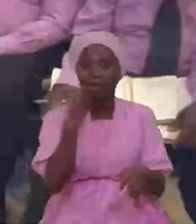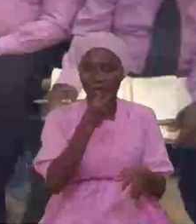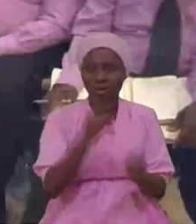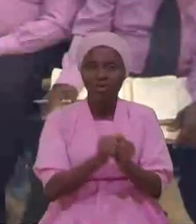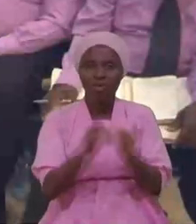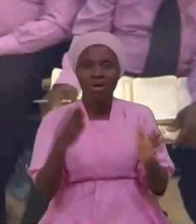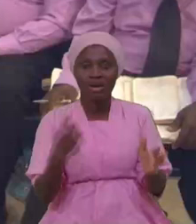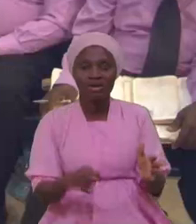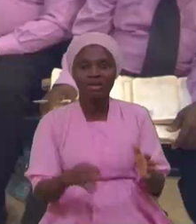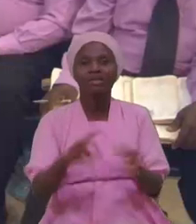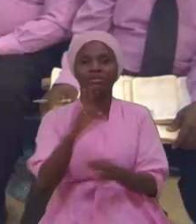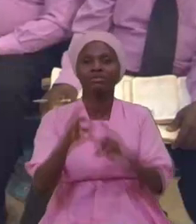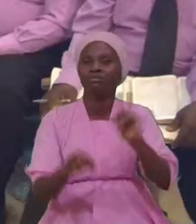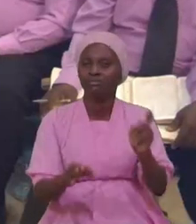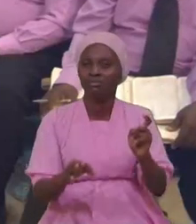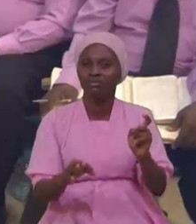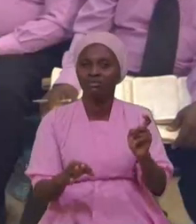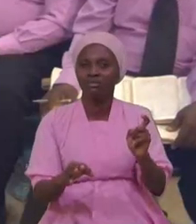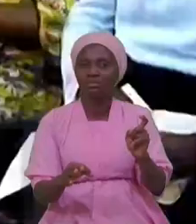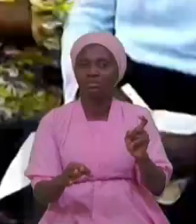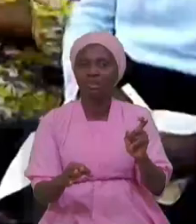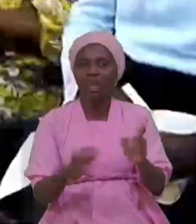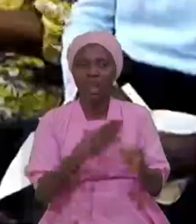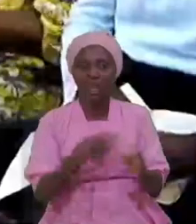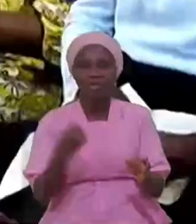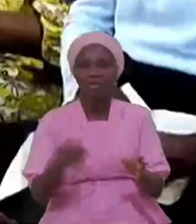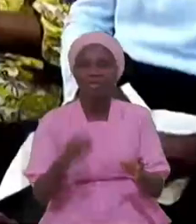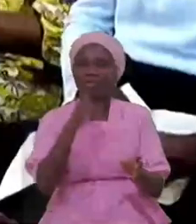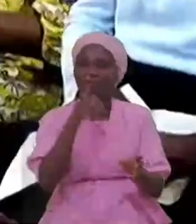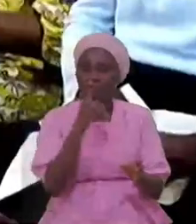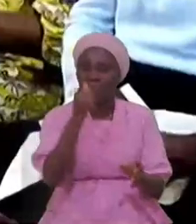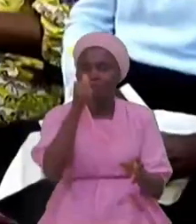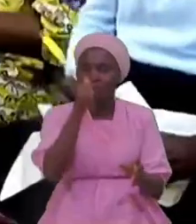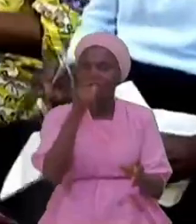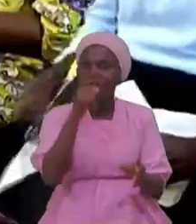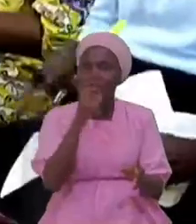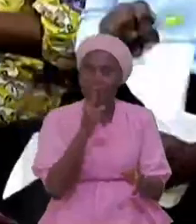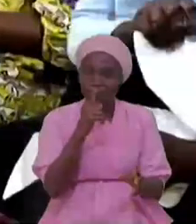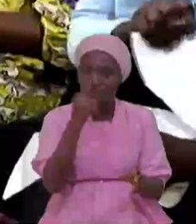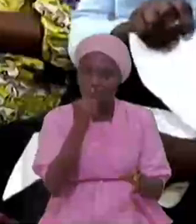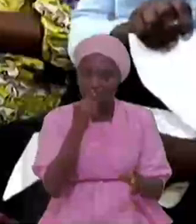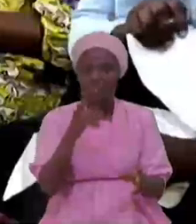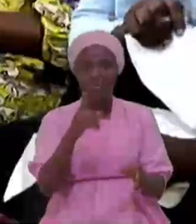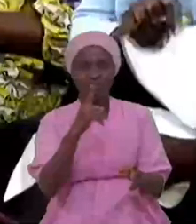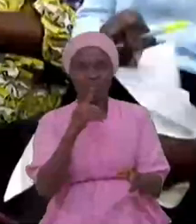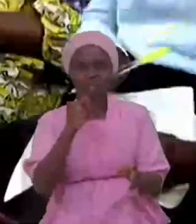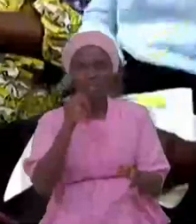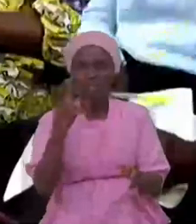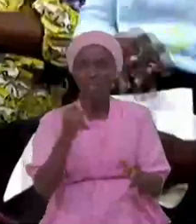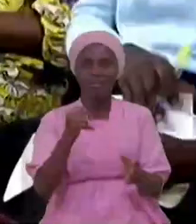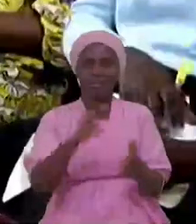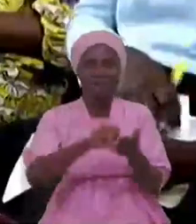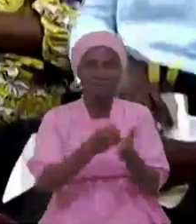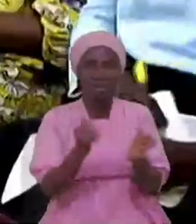bouche sans l'esprit? La bouche silencieuse est l'évidence de